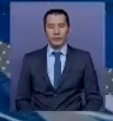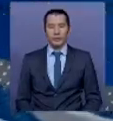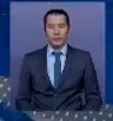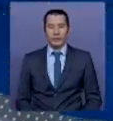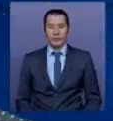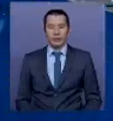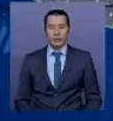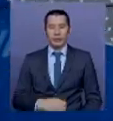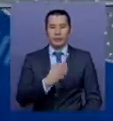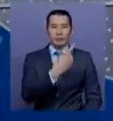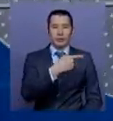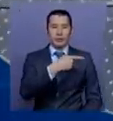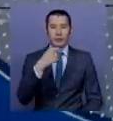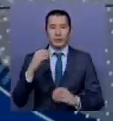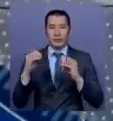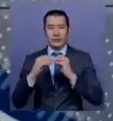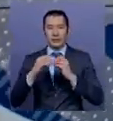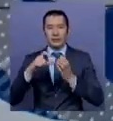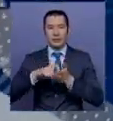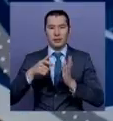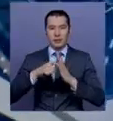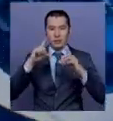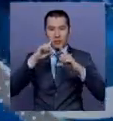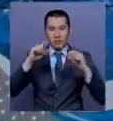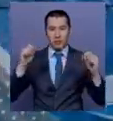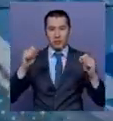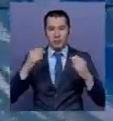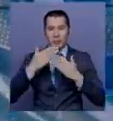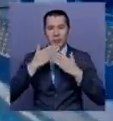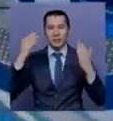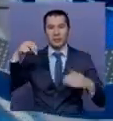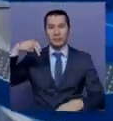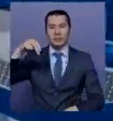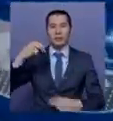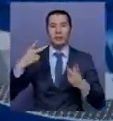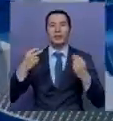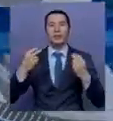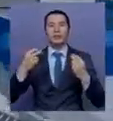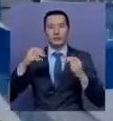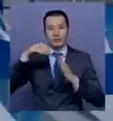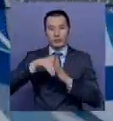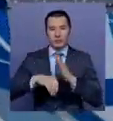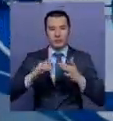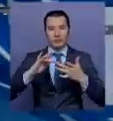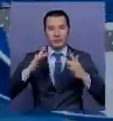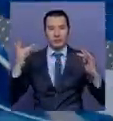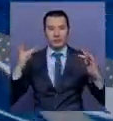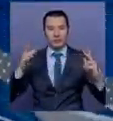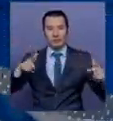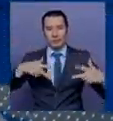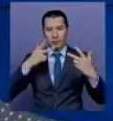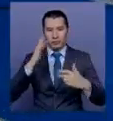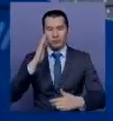Бірінші мен 10-шы сынып аралығындағы оқушыларға соңғы қоңырау онлайн өтеді. Бұл туралы конференциядан кейін қалалық білім басқармасының